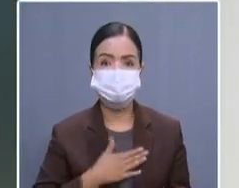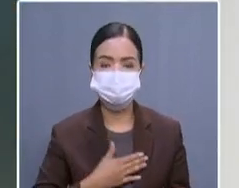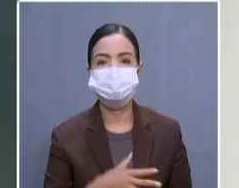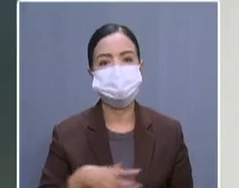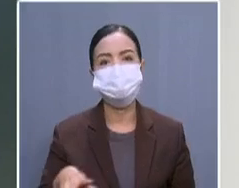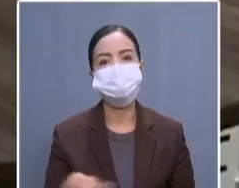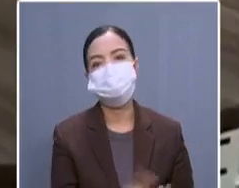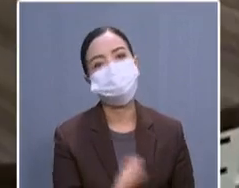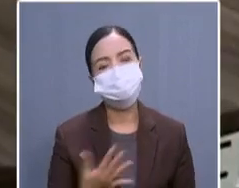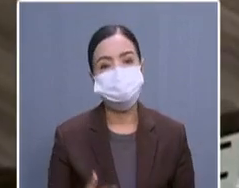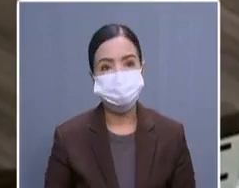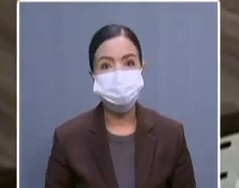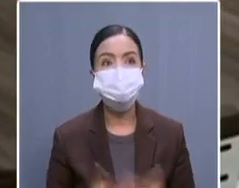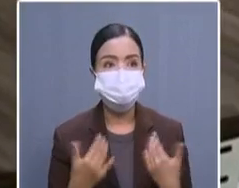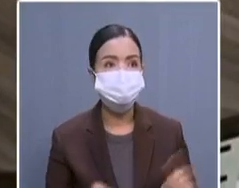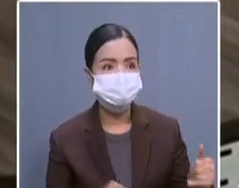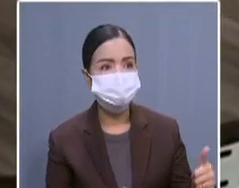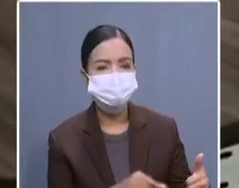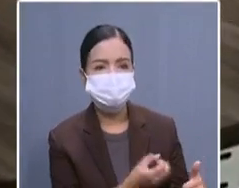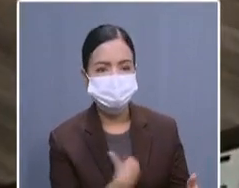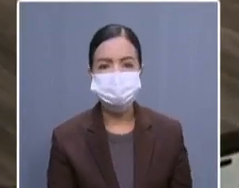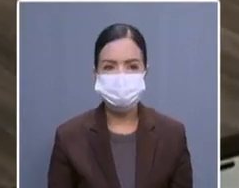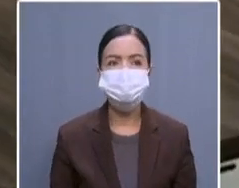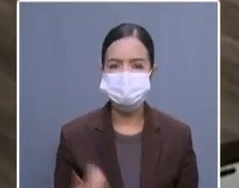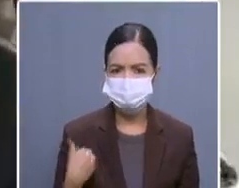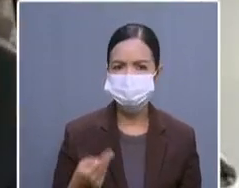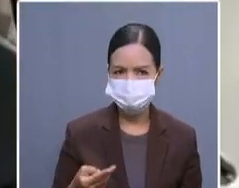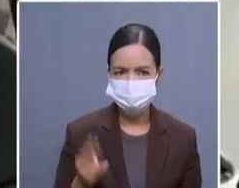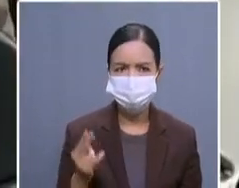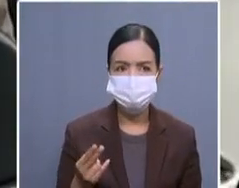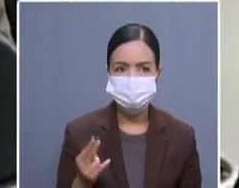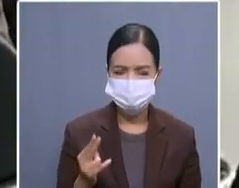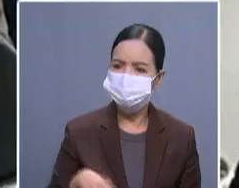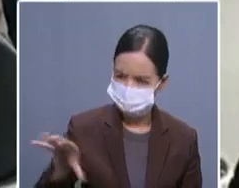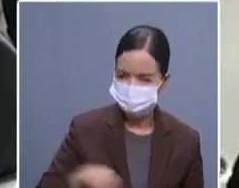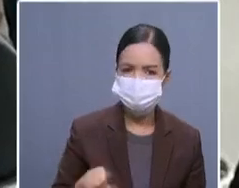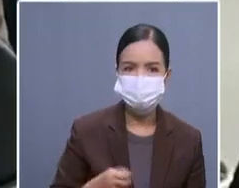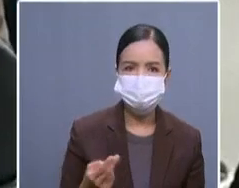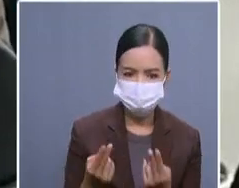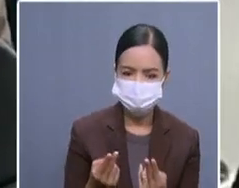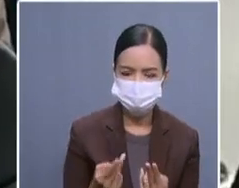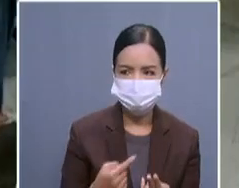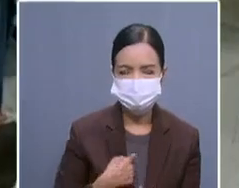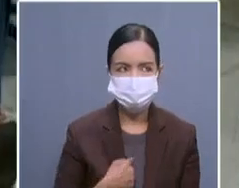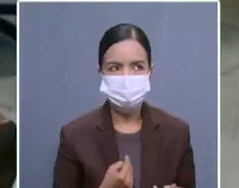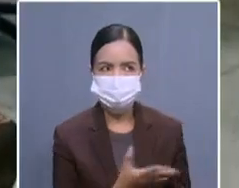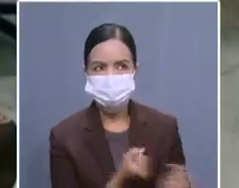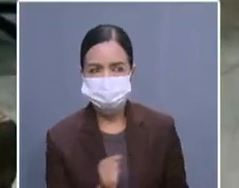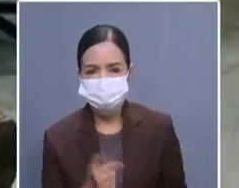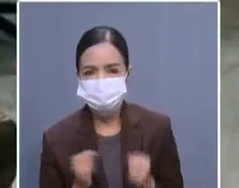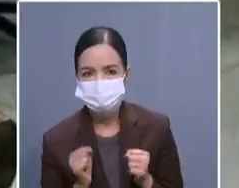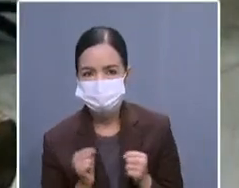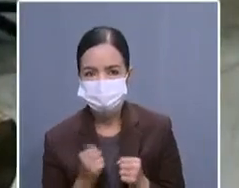าบอกว่าให้มารับอาวุธปืนคืนหน่อยแต่ตอนนี้เนี่ยยังไม่ได้ไปรับนะคะเพราะว่าเดี๋ยวกลัวว่าจะเกิดปัญหาแบบที่เคยโด